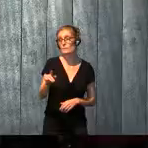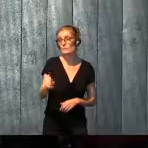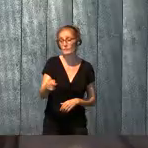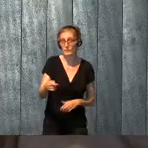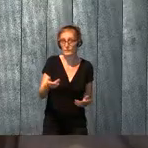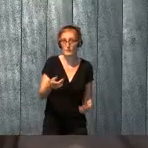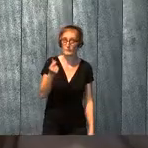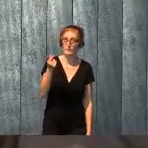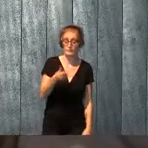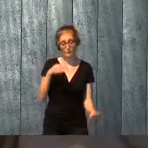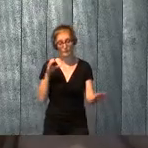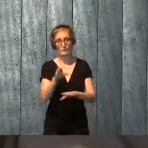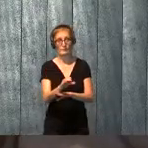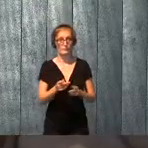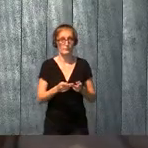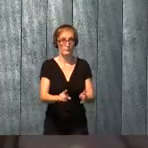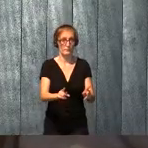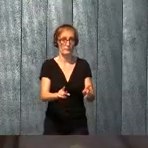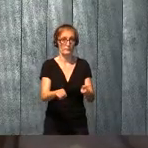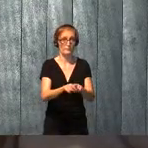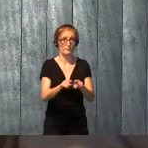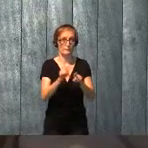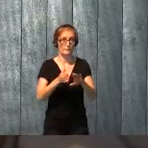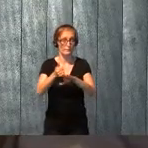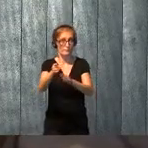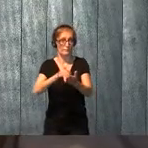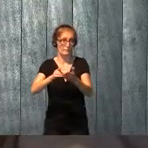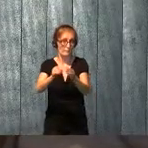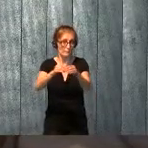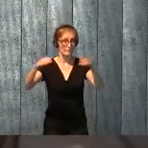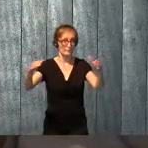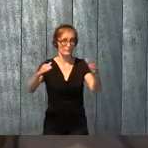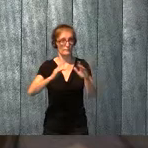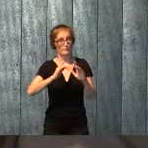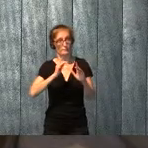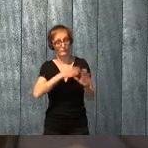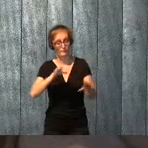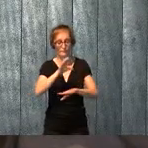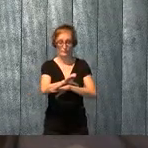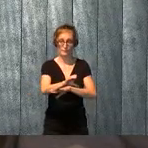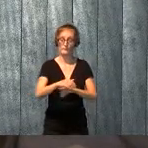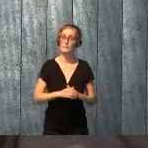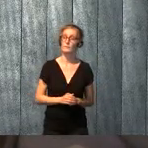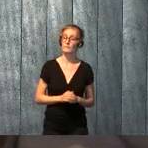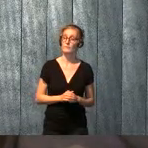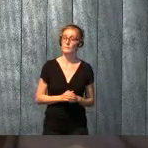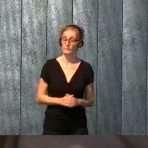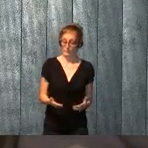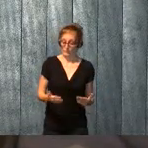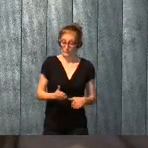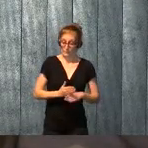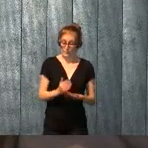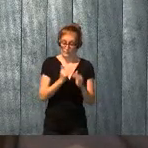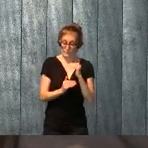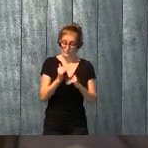Санкт-Петербург разработал, и буквально через неделю мы выносим ее на правительство, где в рамках как раз большой программы, начиная от